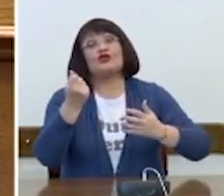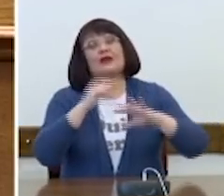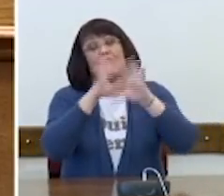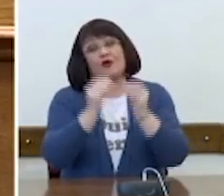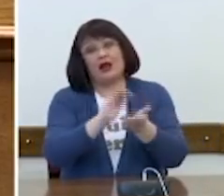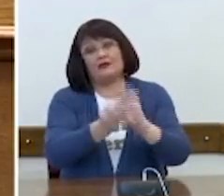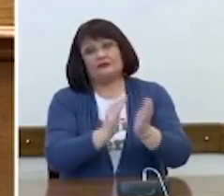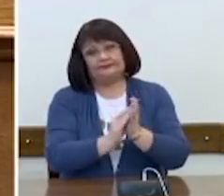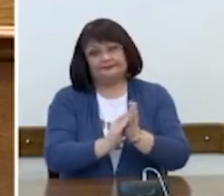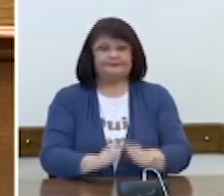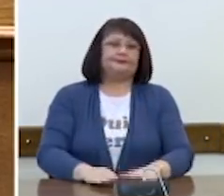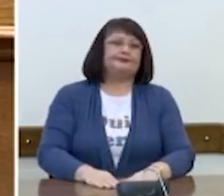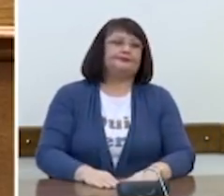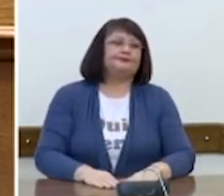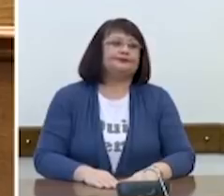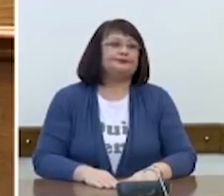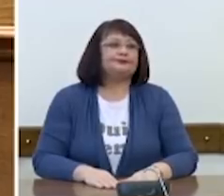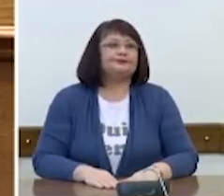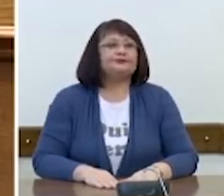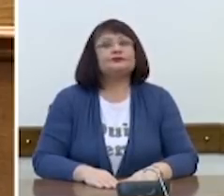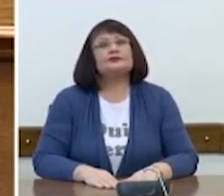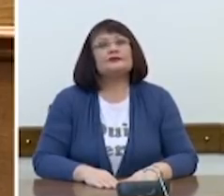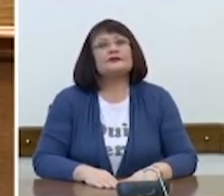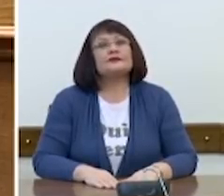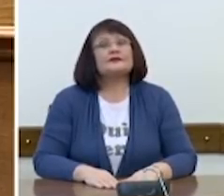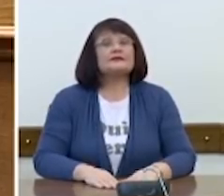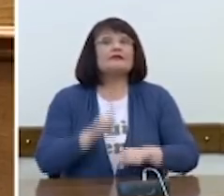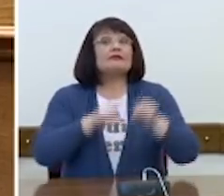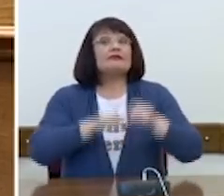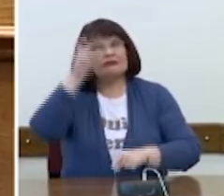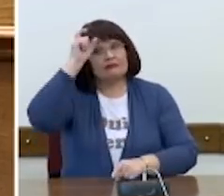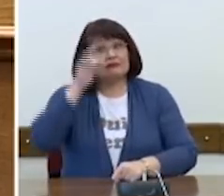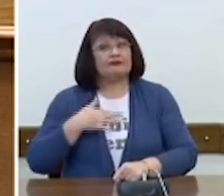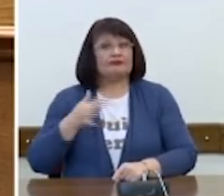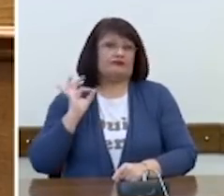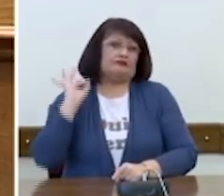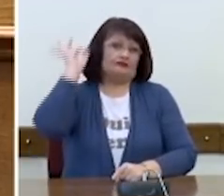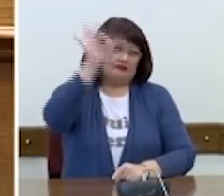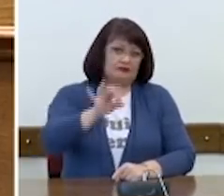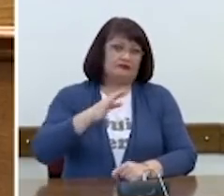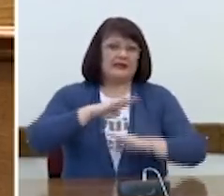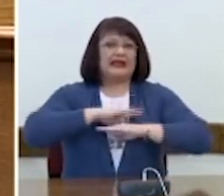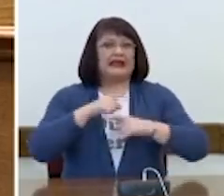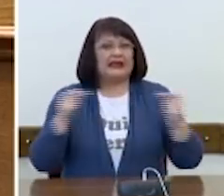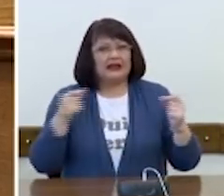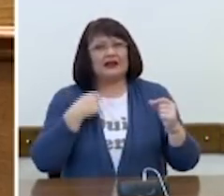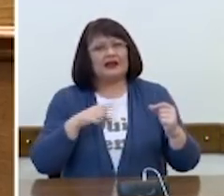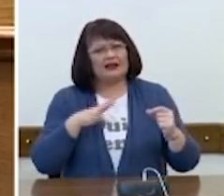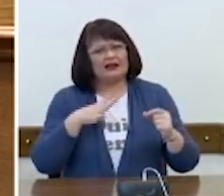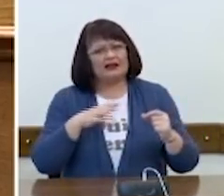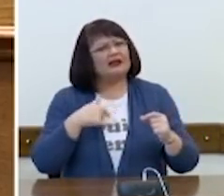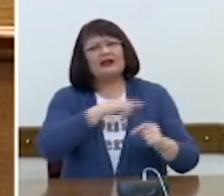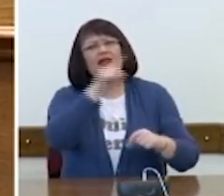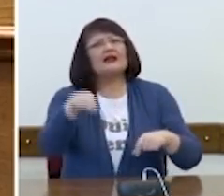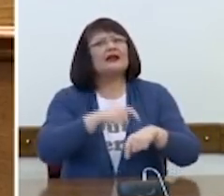Η ενίσχυση των επιθετικών βλέψεων της Τουρκίας, αυτού του συμμάχου σας στο ΝΑΤΟ, ήταν και είναι μέχρι τώρα το